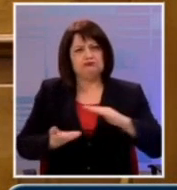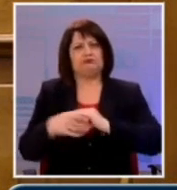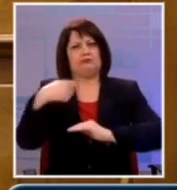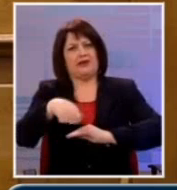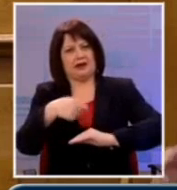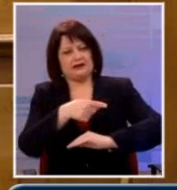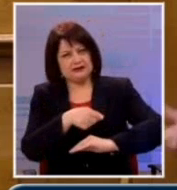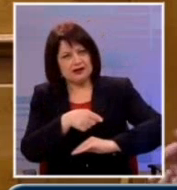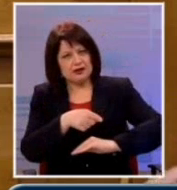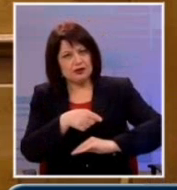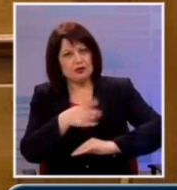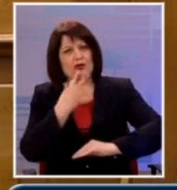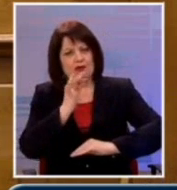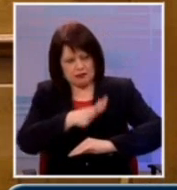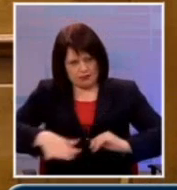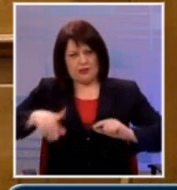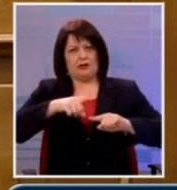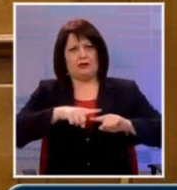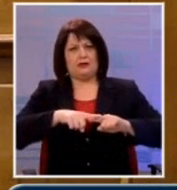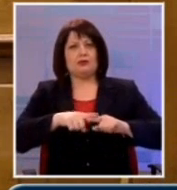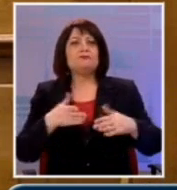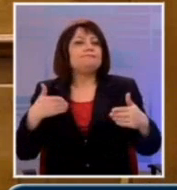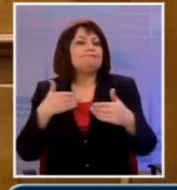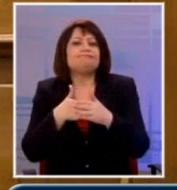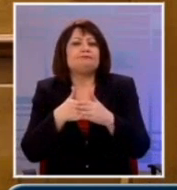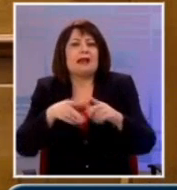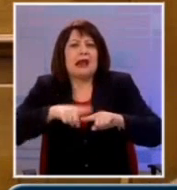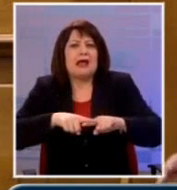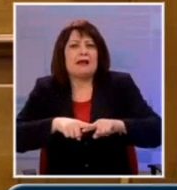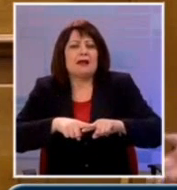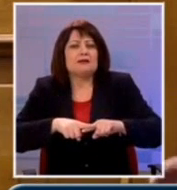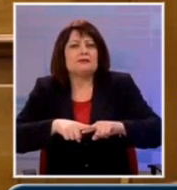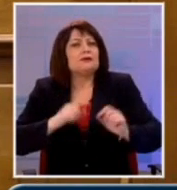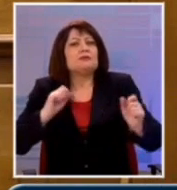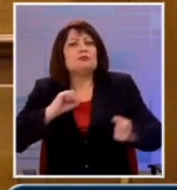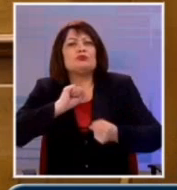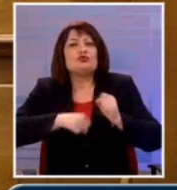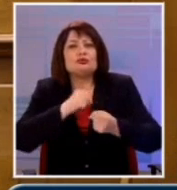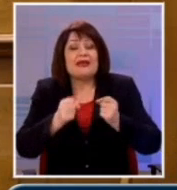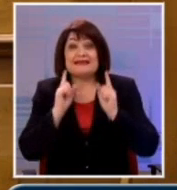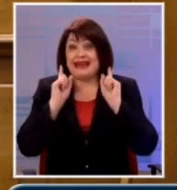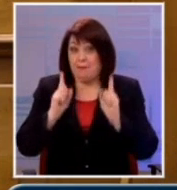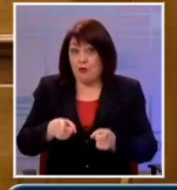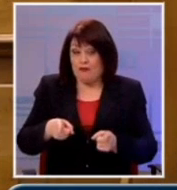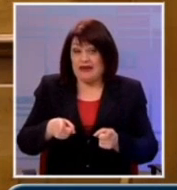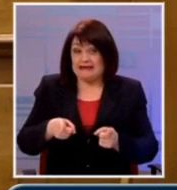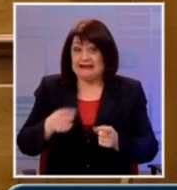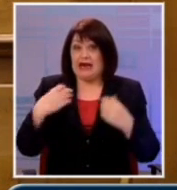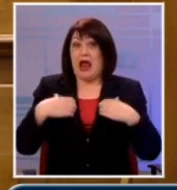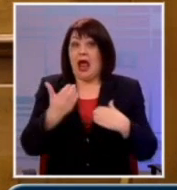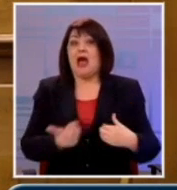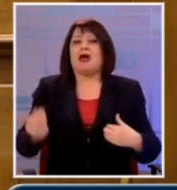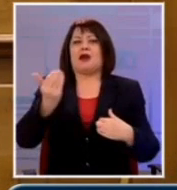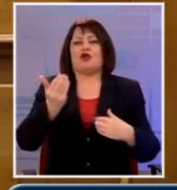του εγχώριου αδιεξόδου, προσπάθησαν να εκτελέσουν την απόφαση του Αρείου Πάγου,